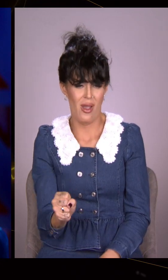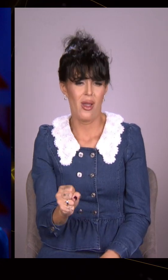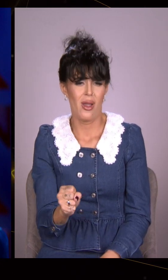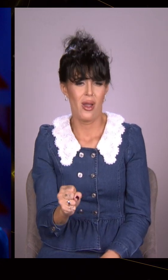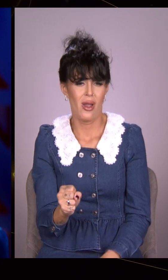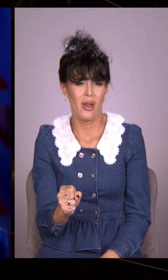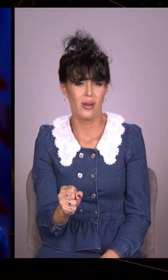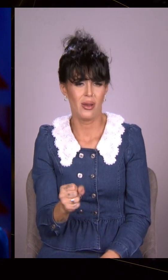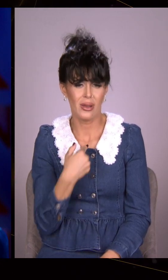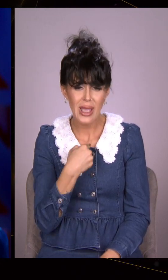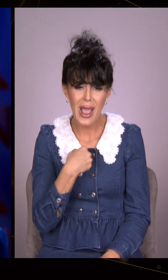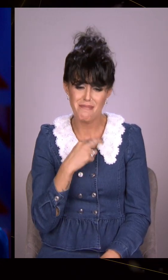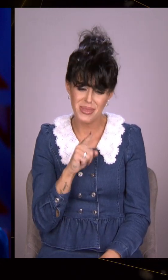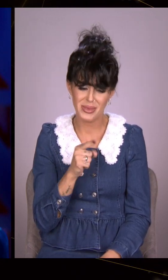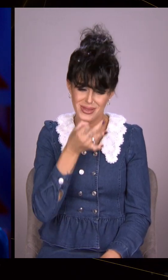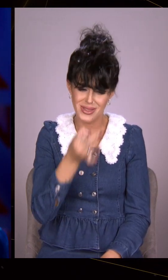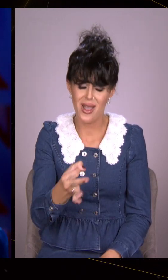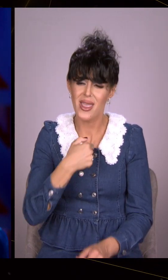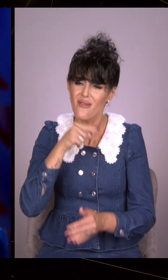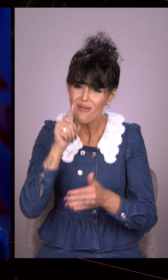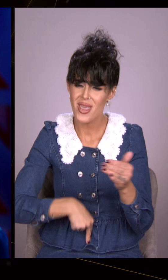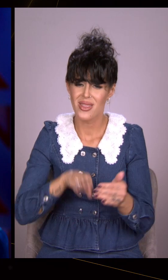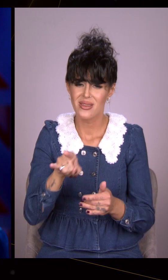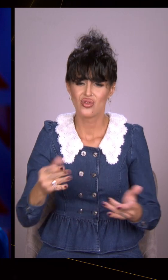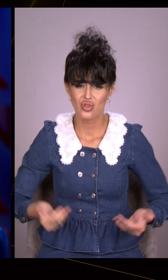що я вірила, що ви живі.